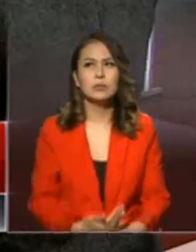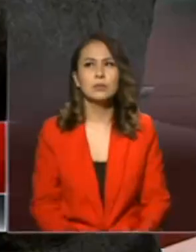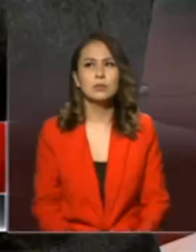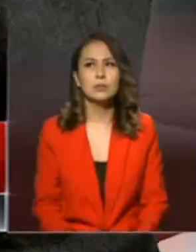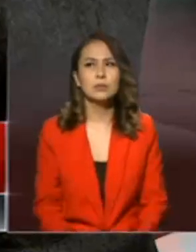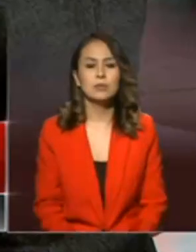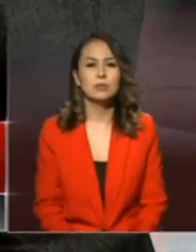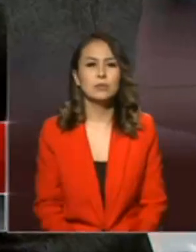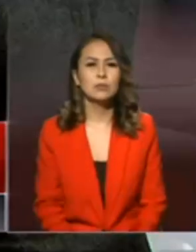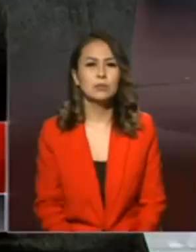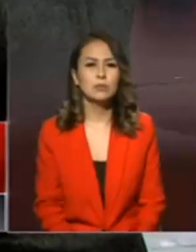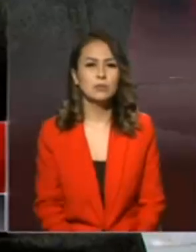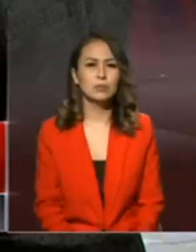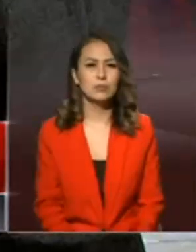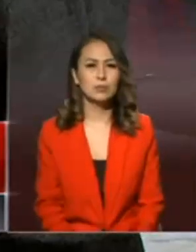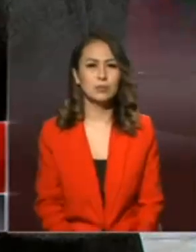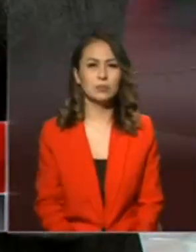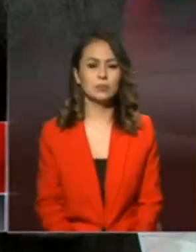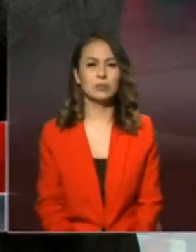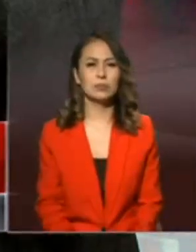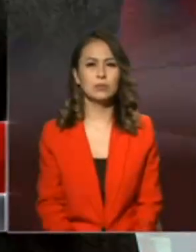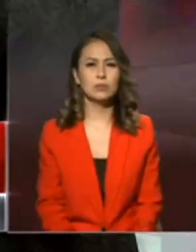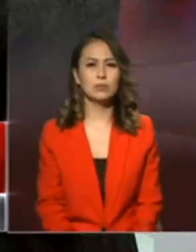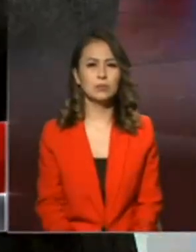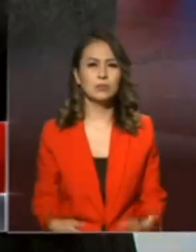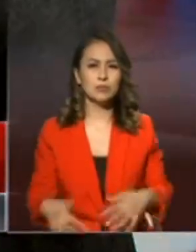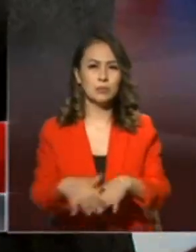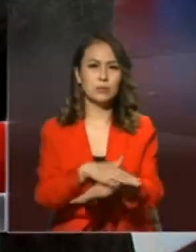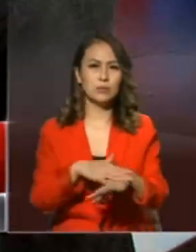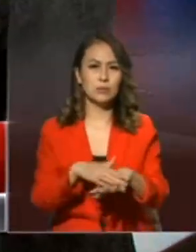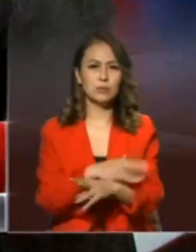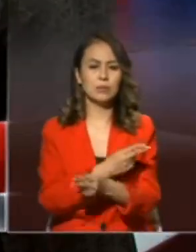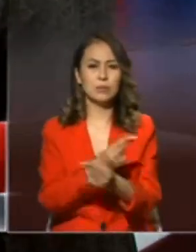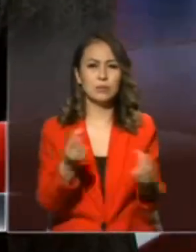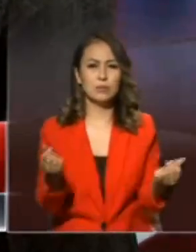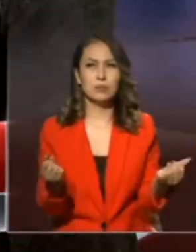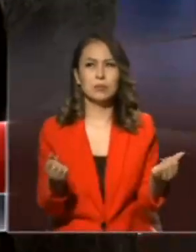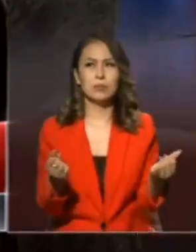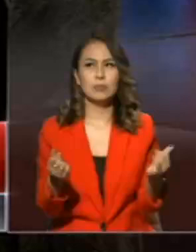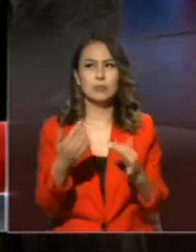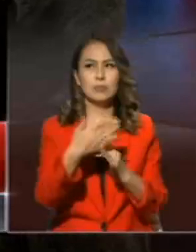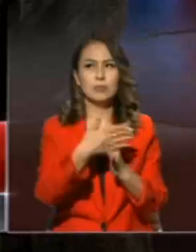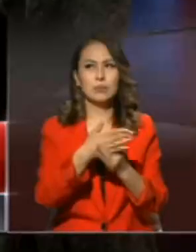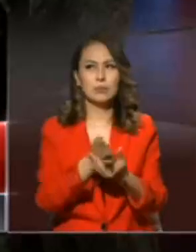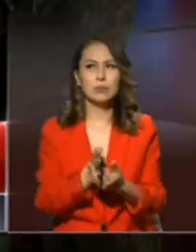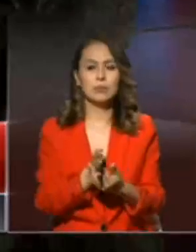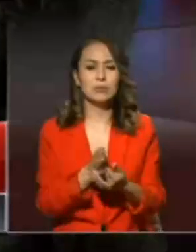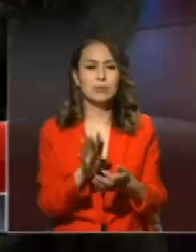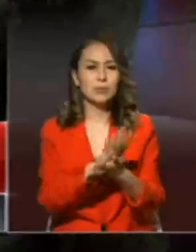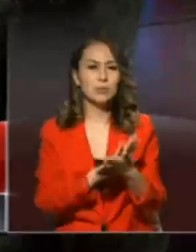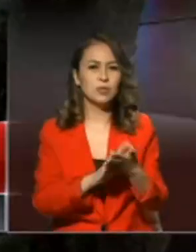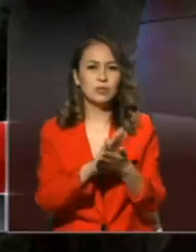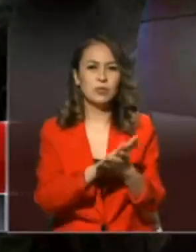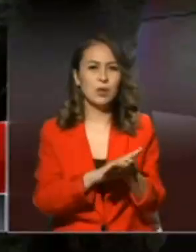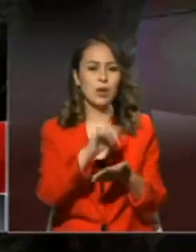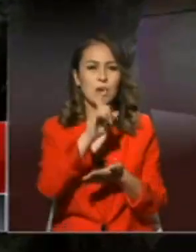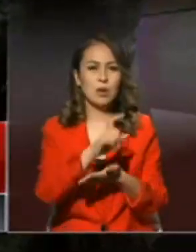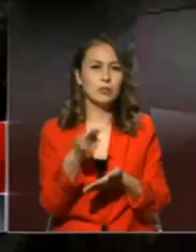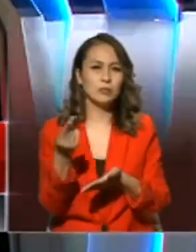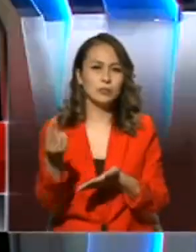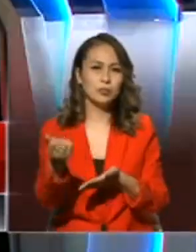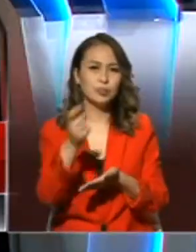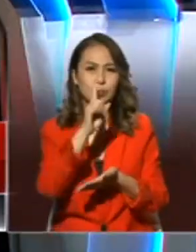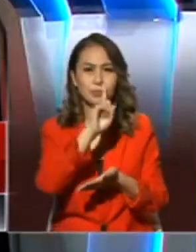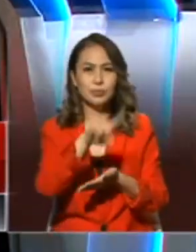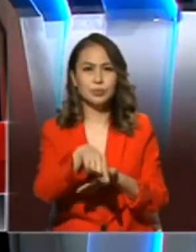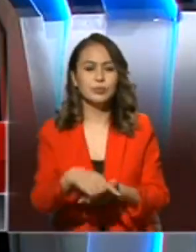алған ақшаны халқына жұмсап отыр ғой, трансплантация жасап отыр. Нарыққа бөлінеді ол ақша, ешқандай адамға төленбейді.